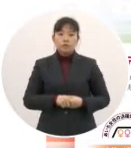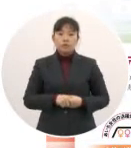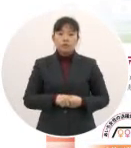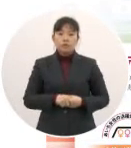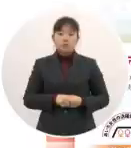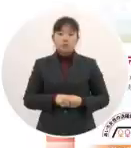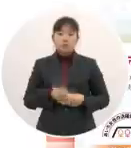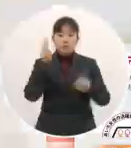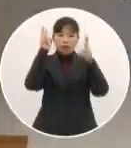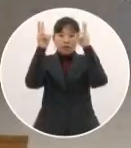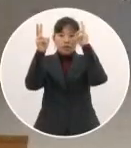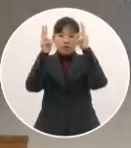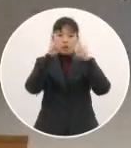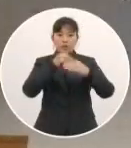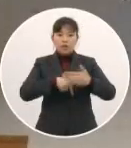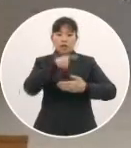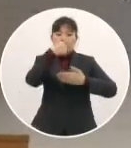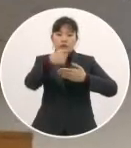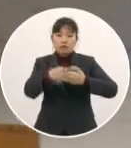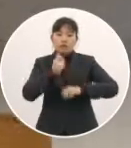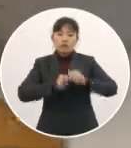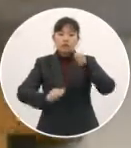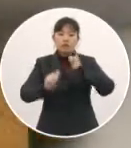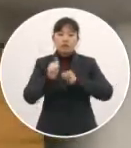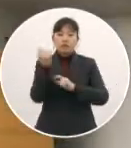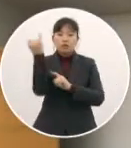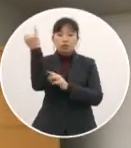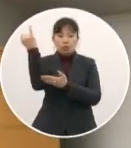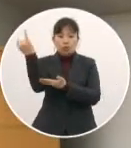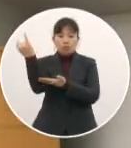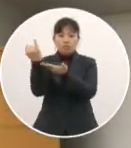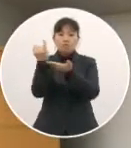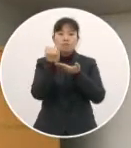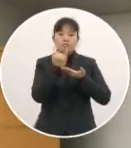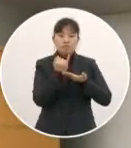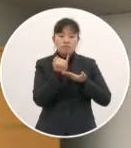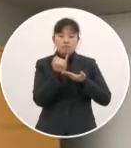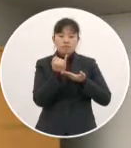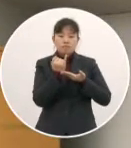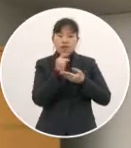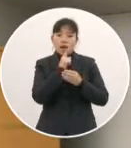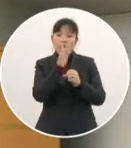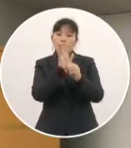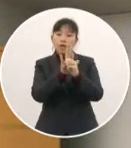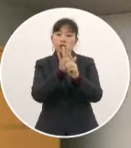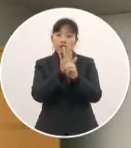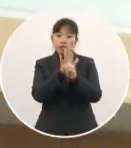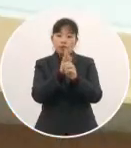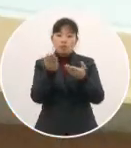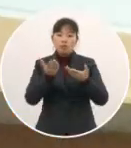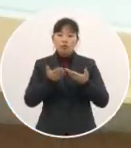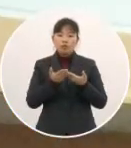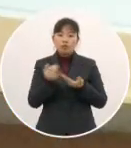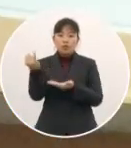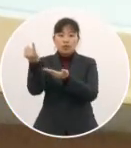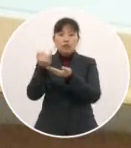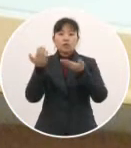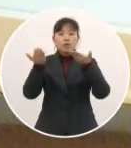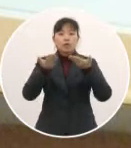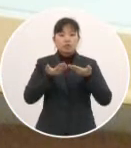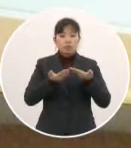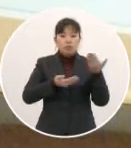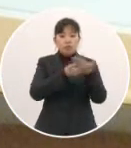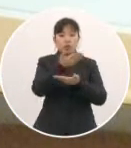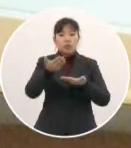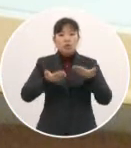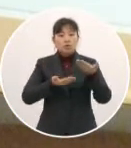また企業の第一線で活躍している女性ゲストを招いてアドバイスをもらったり、ゲストを交えて参加者同士が